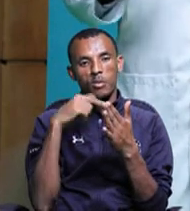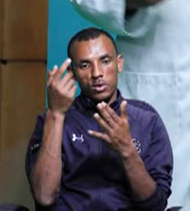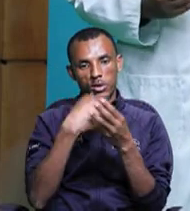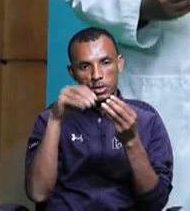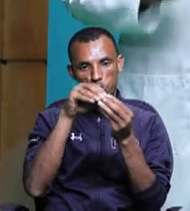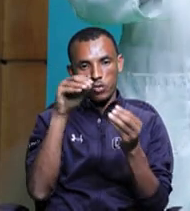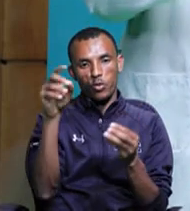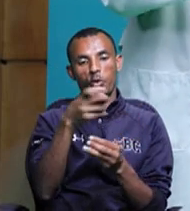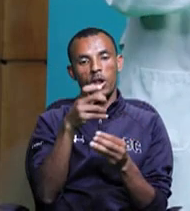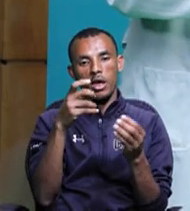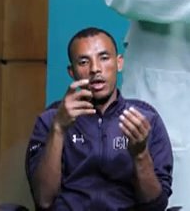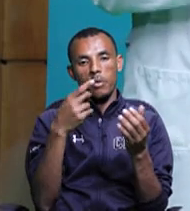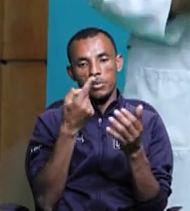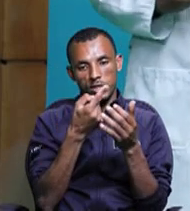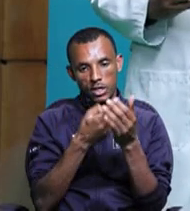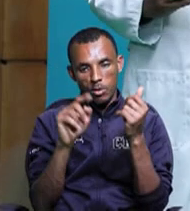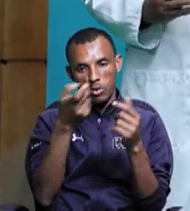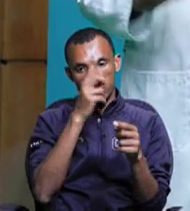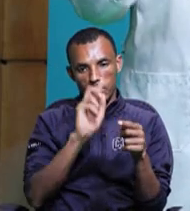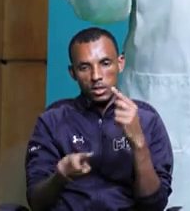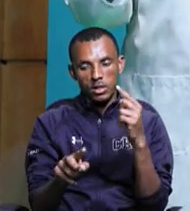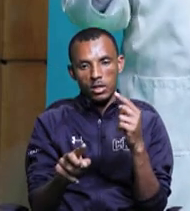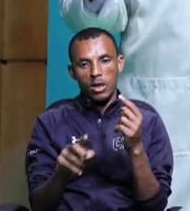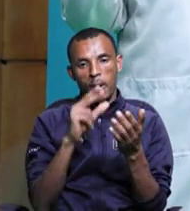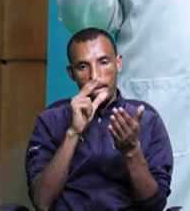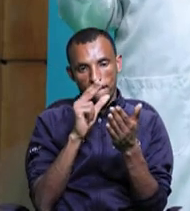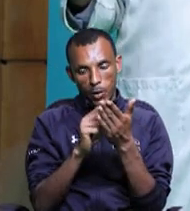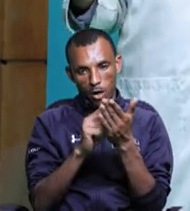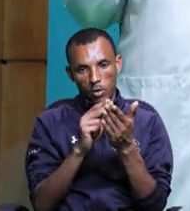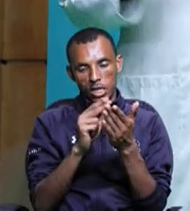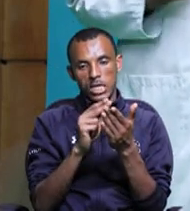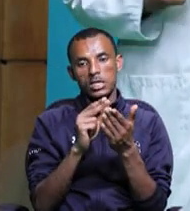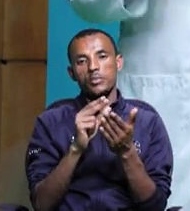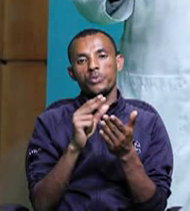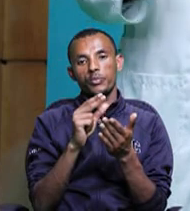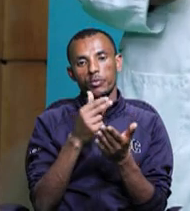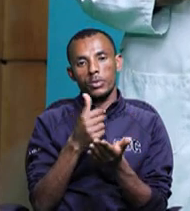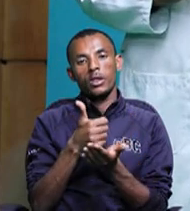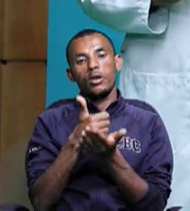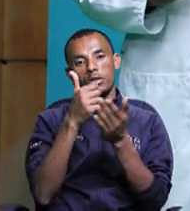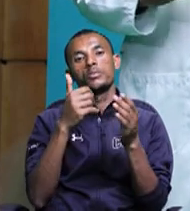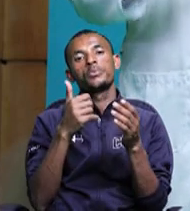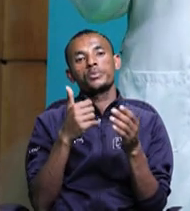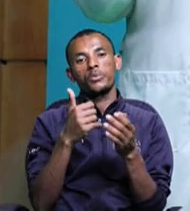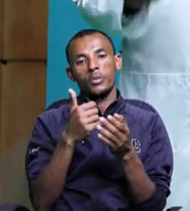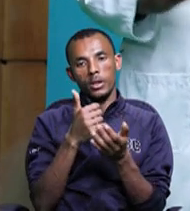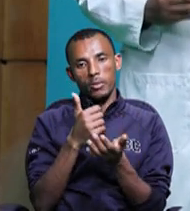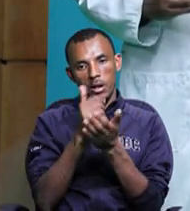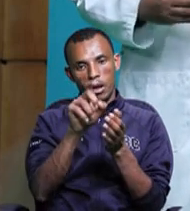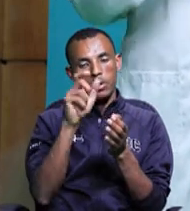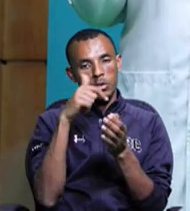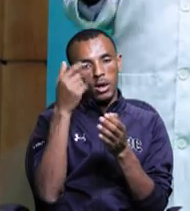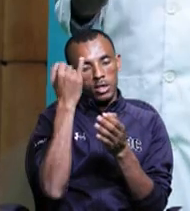የሚጨምር ከሆነ ብቻ ያለው ወጣው ስለማልችል በጎ አድራጎት ሊተባበሩኝ ይገባል የሚል አስተያየት አምጥቷል። ለዚህም